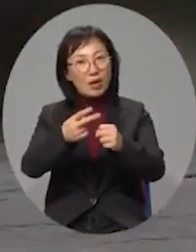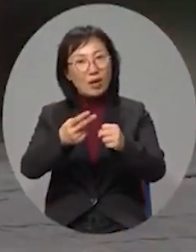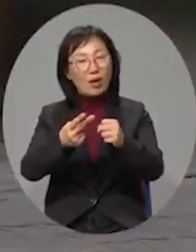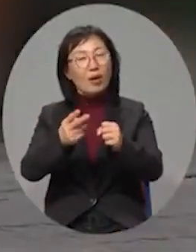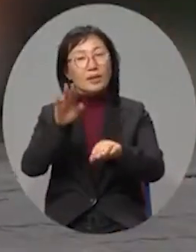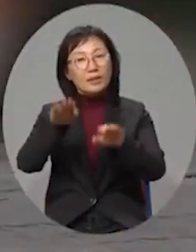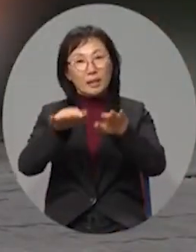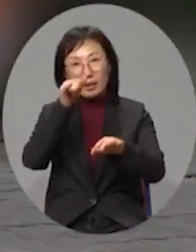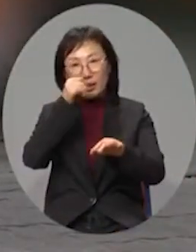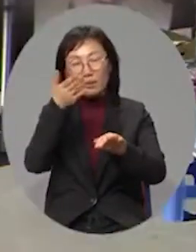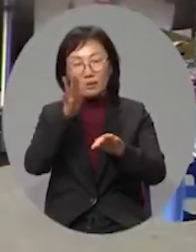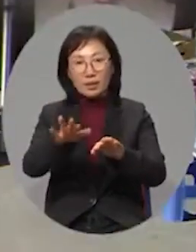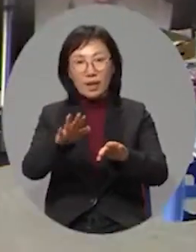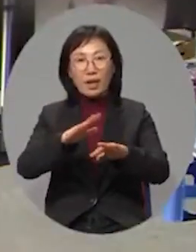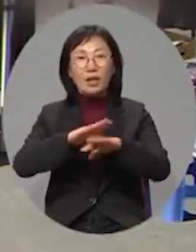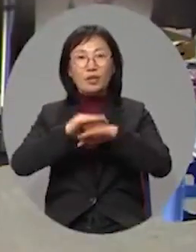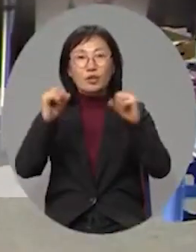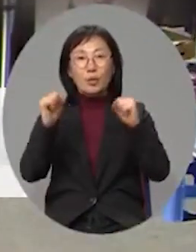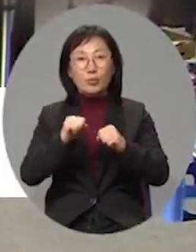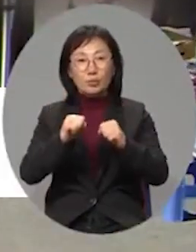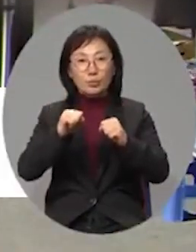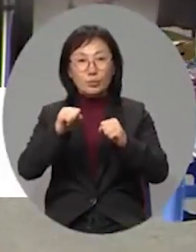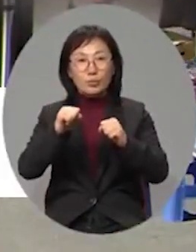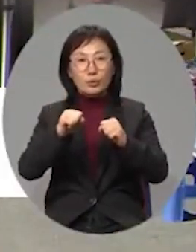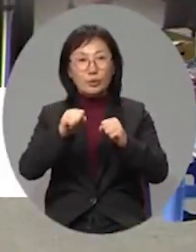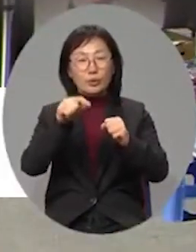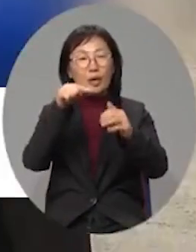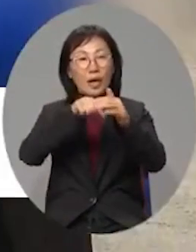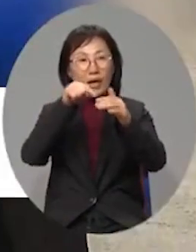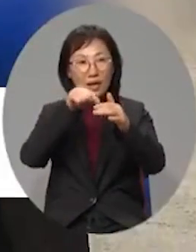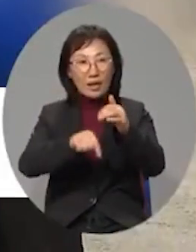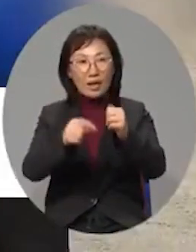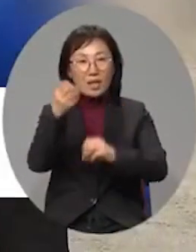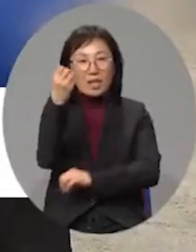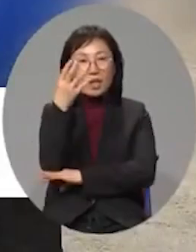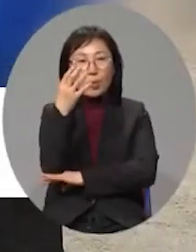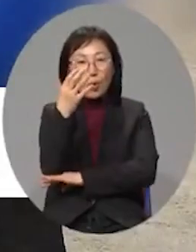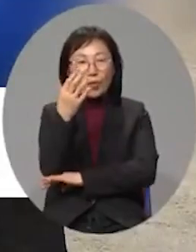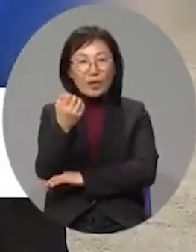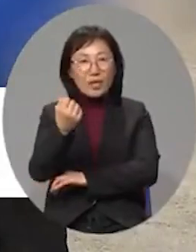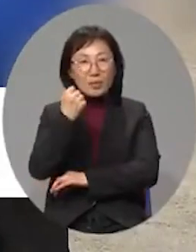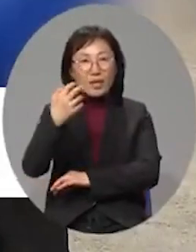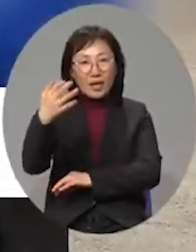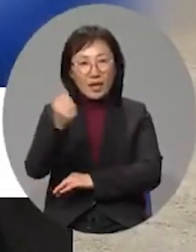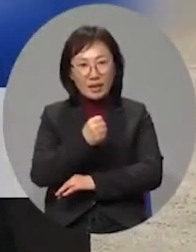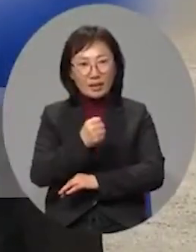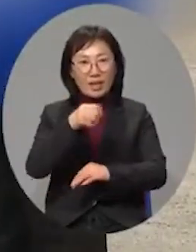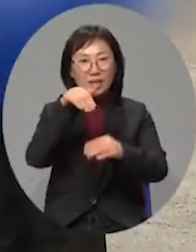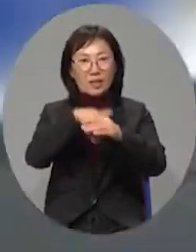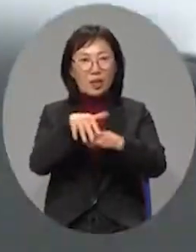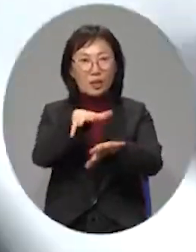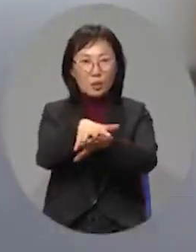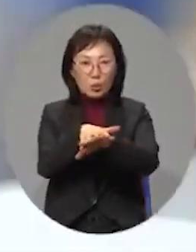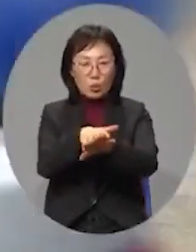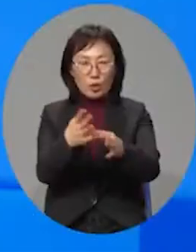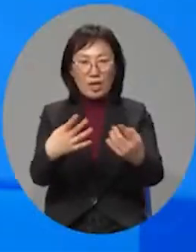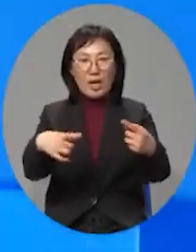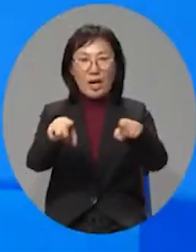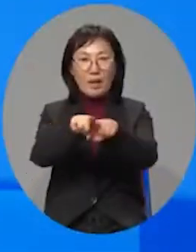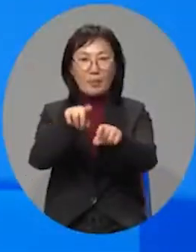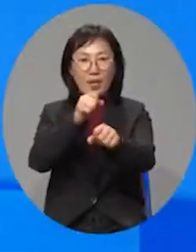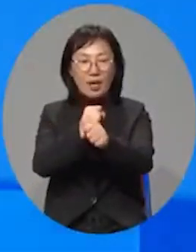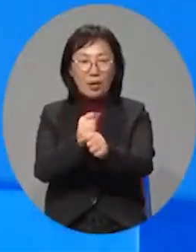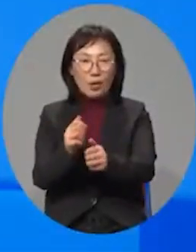지방의원들의 공천권을 쥔 국회의원과 밑바닥 표를 가진 지방의원은 선거 조직을 공유하며